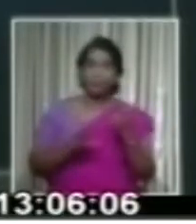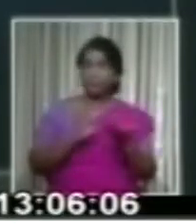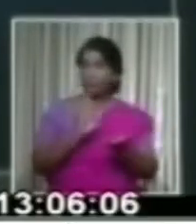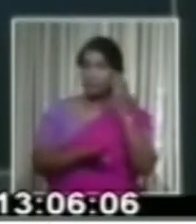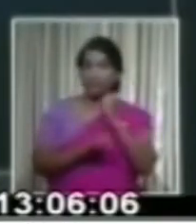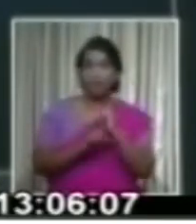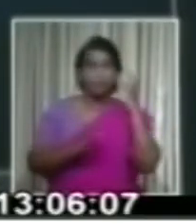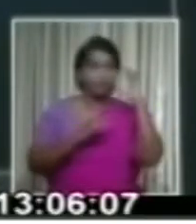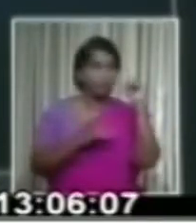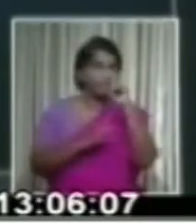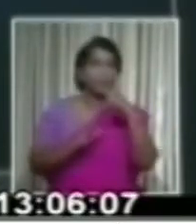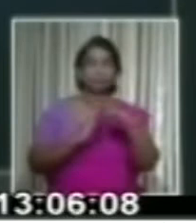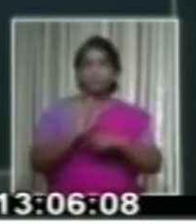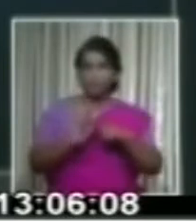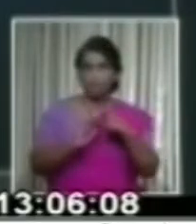अधिकार